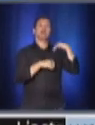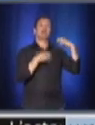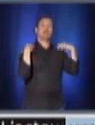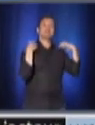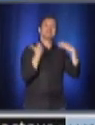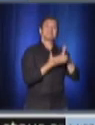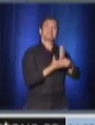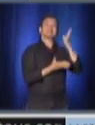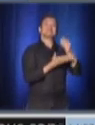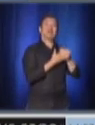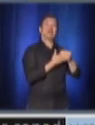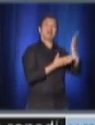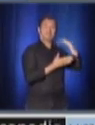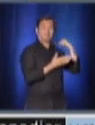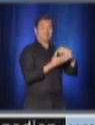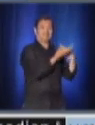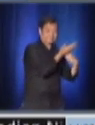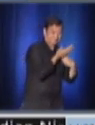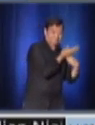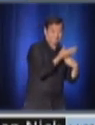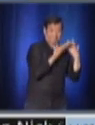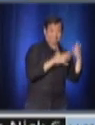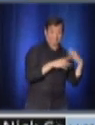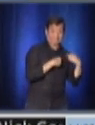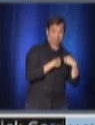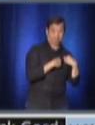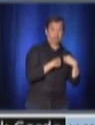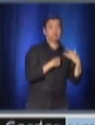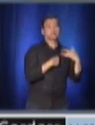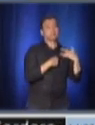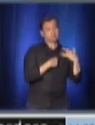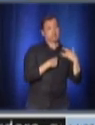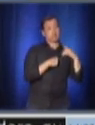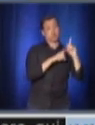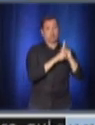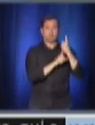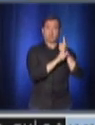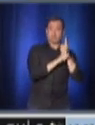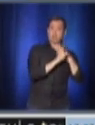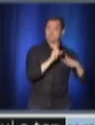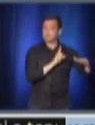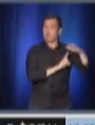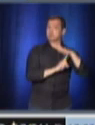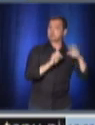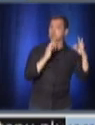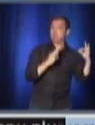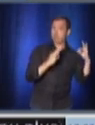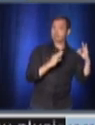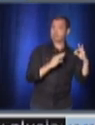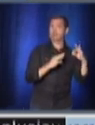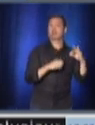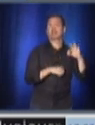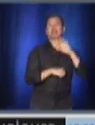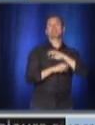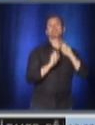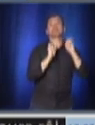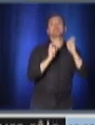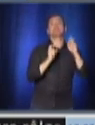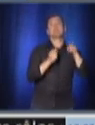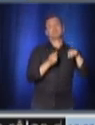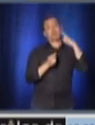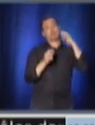le compromis correct. Mais c'est sûr que toutes ces primes-là, je le répète, sont temporaires. Puis ce qu'on aimerait